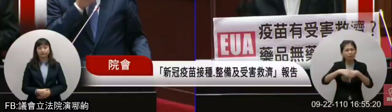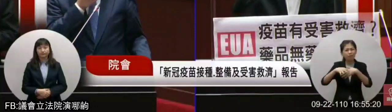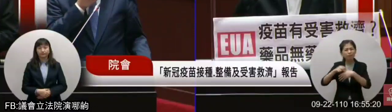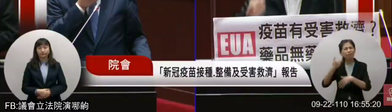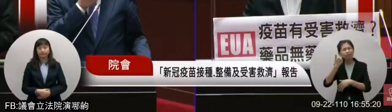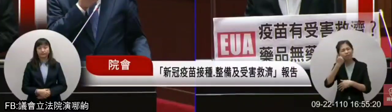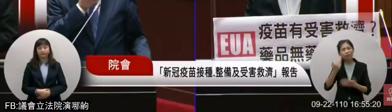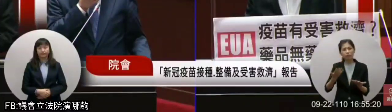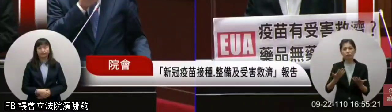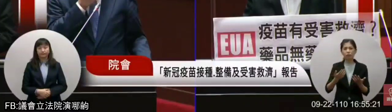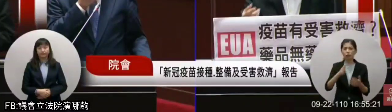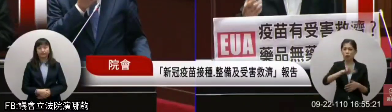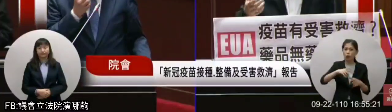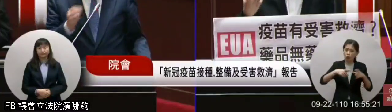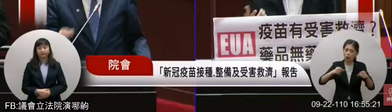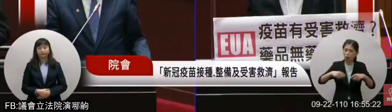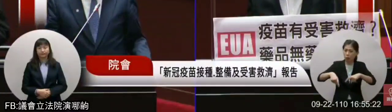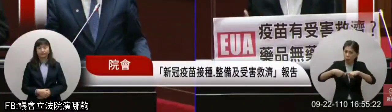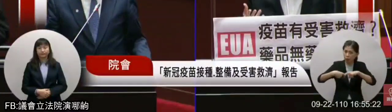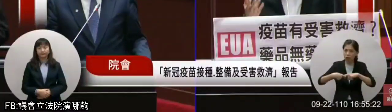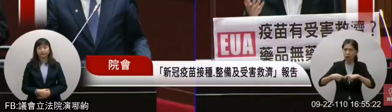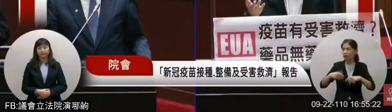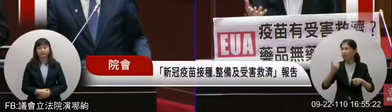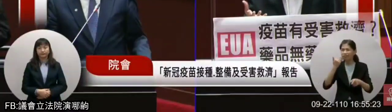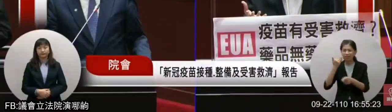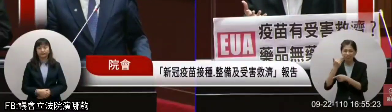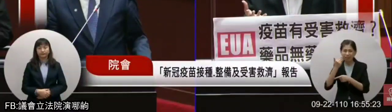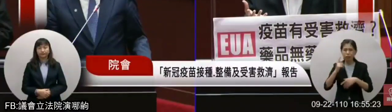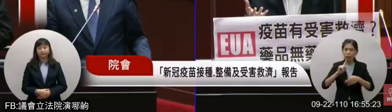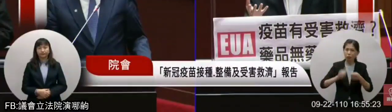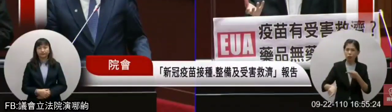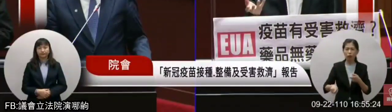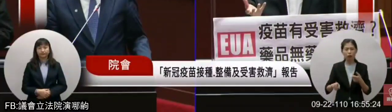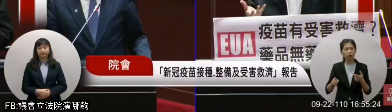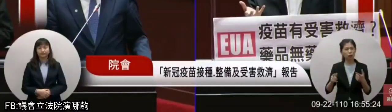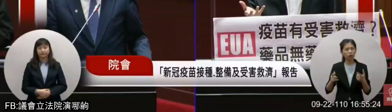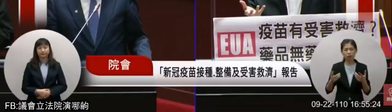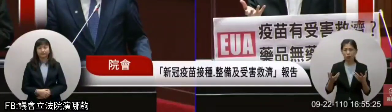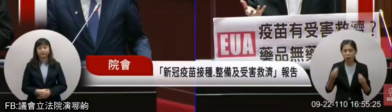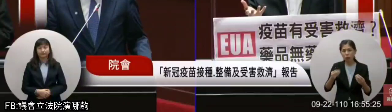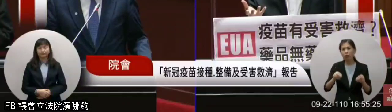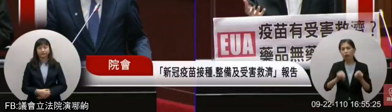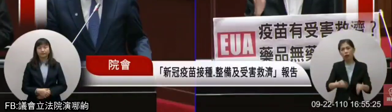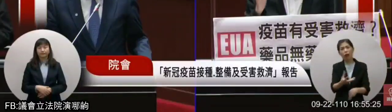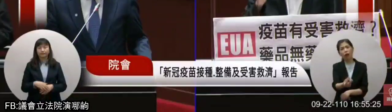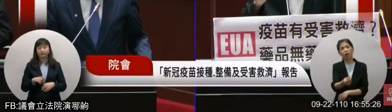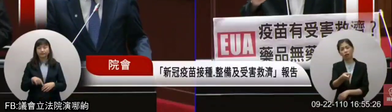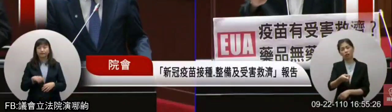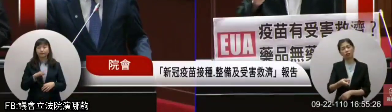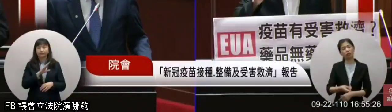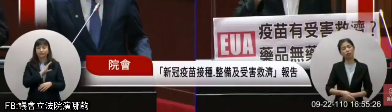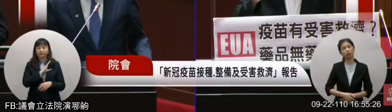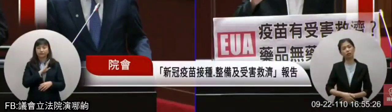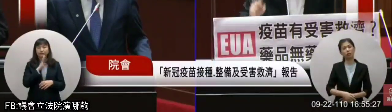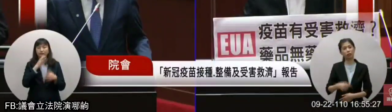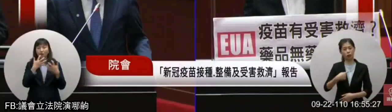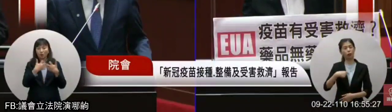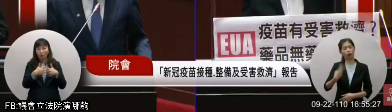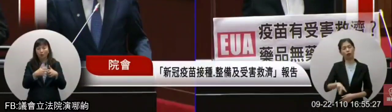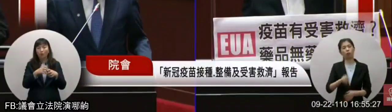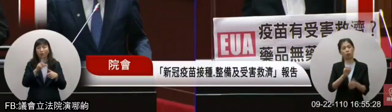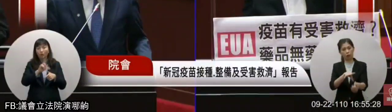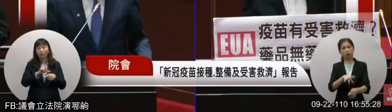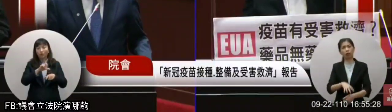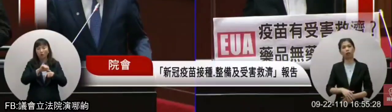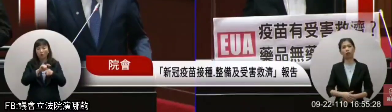券是电子支付业，谁的问题？理不清楚啊，你没有合约啊。 我们这边宕机， 然后我继续讲， 宕机的时